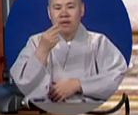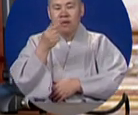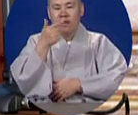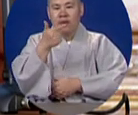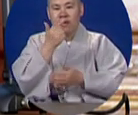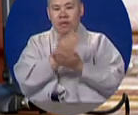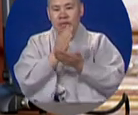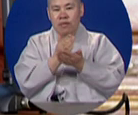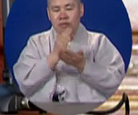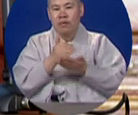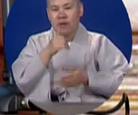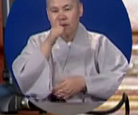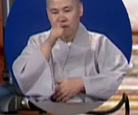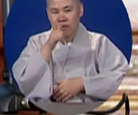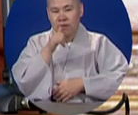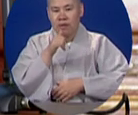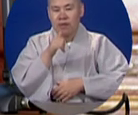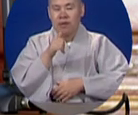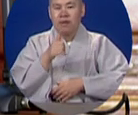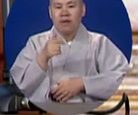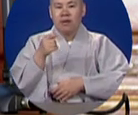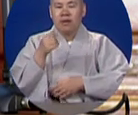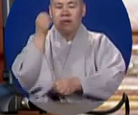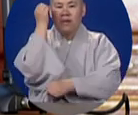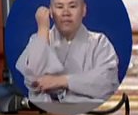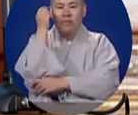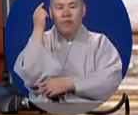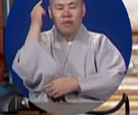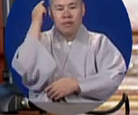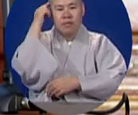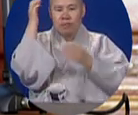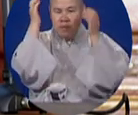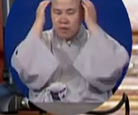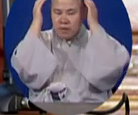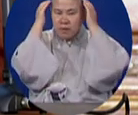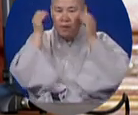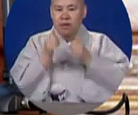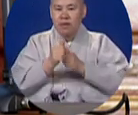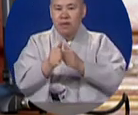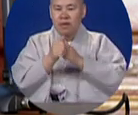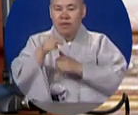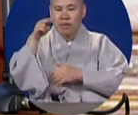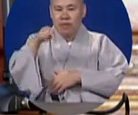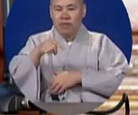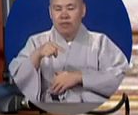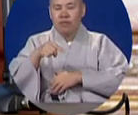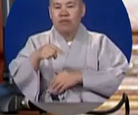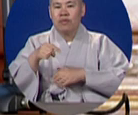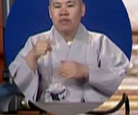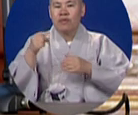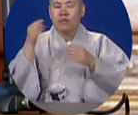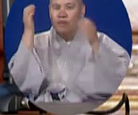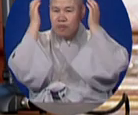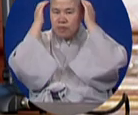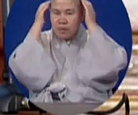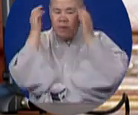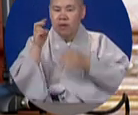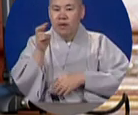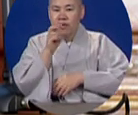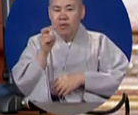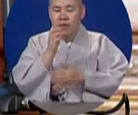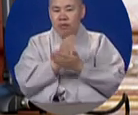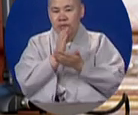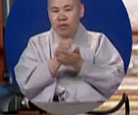가지로 설명하고 그 근본번뇌에서 따라오는 수번뇌 따를 숫자 수번뇌 스무 가지로 설명하는데